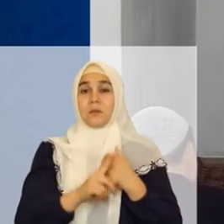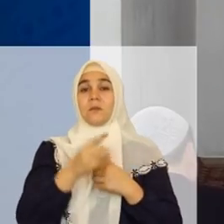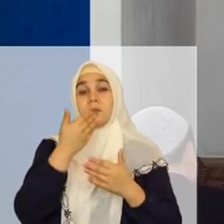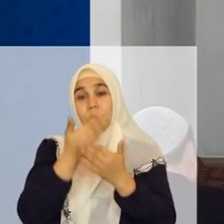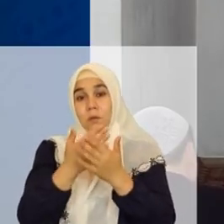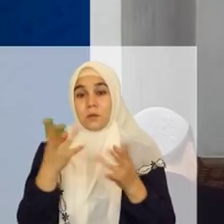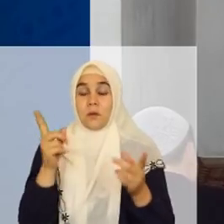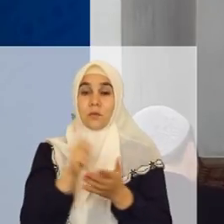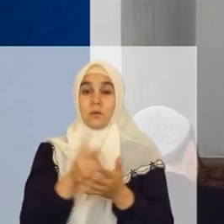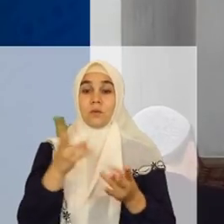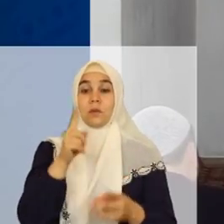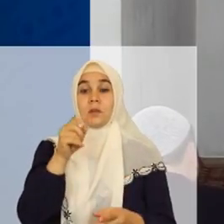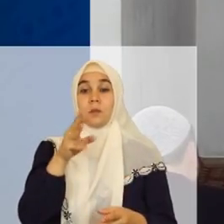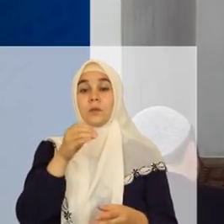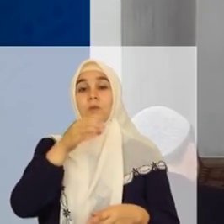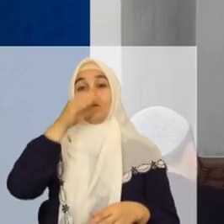tilagini ham qilish kerak.